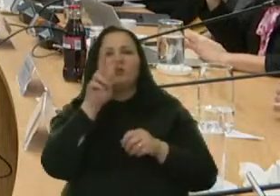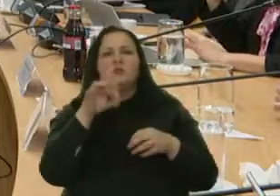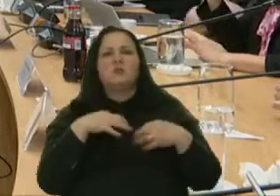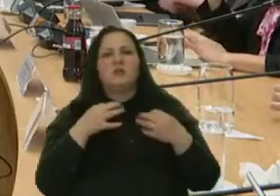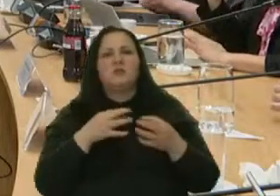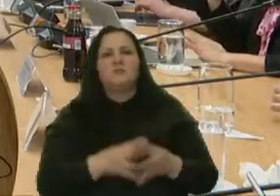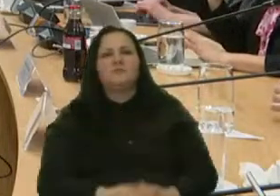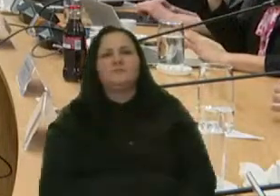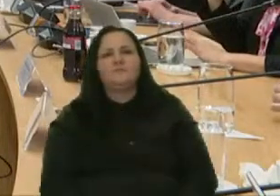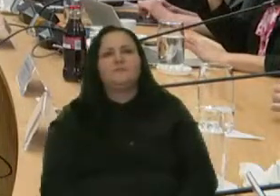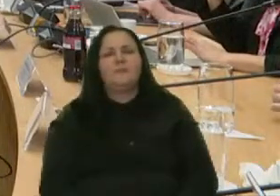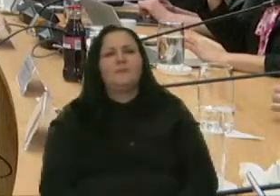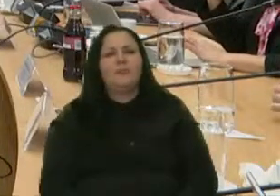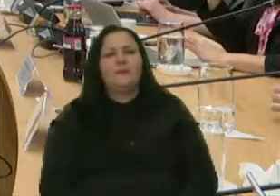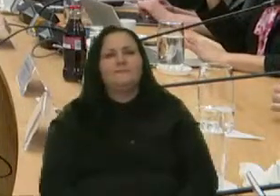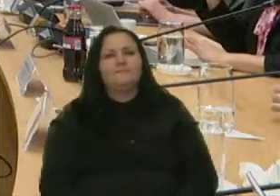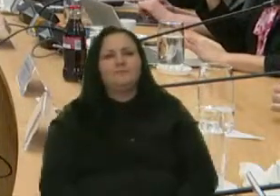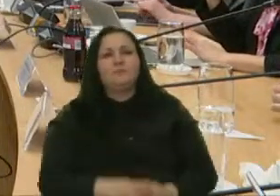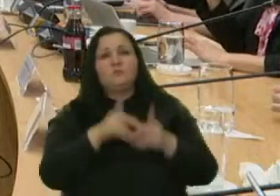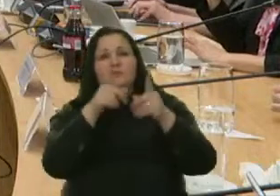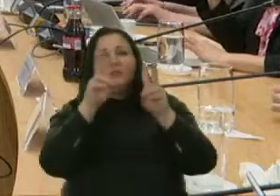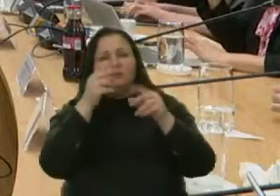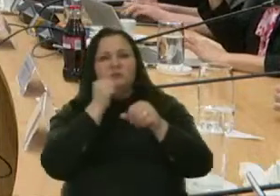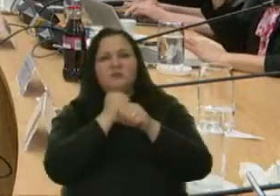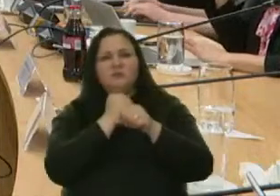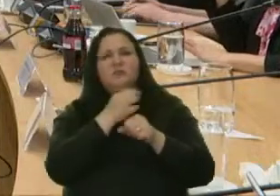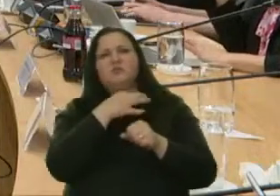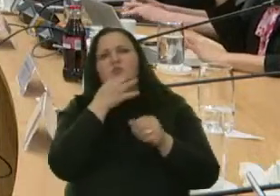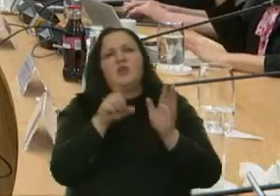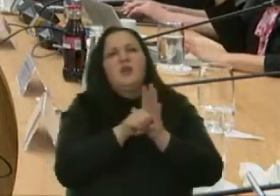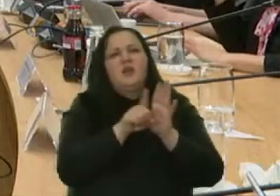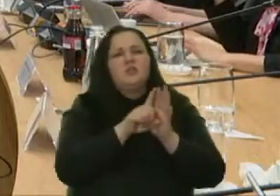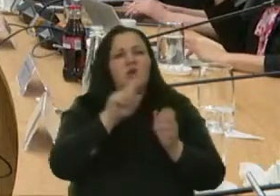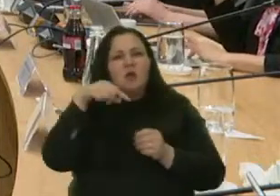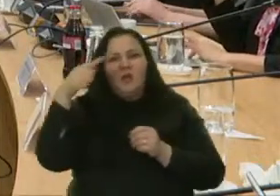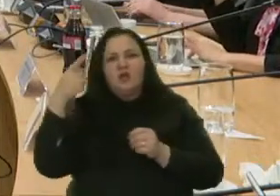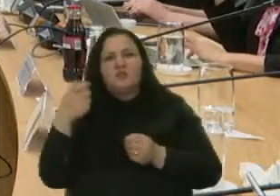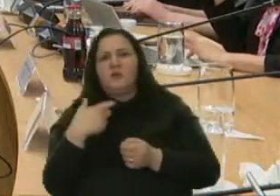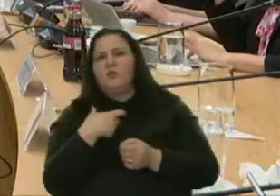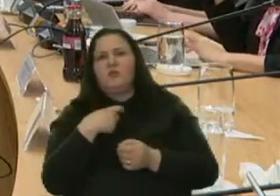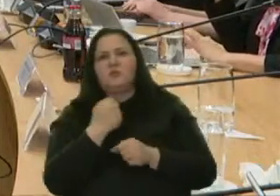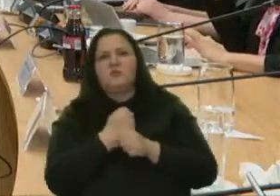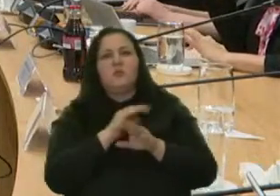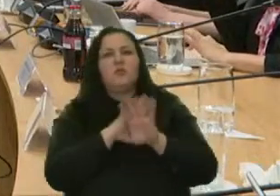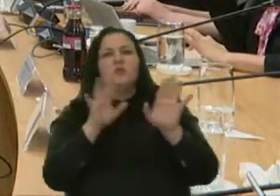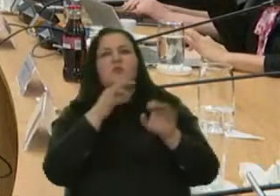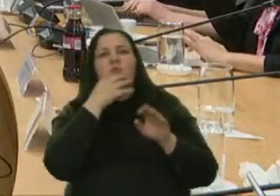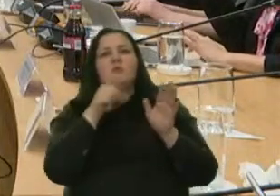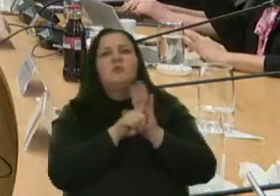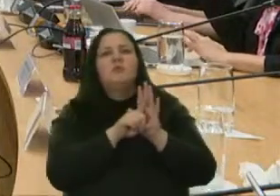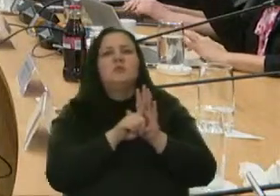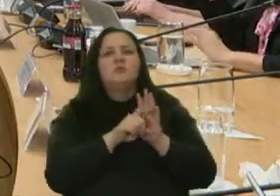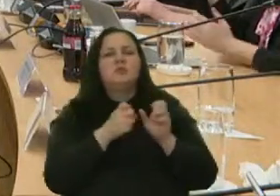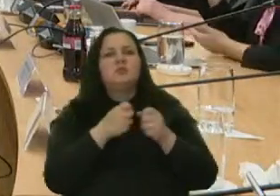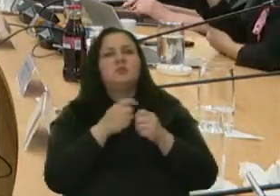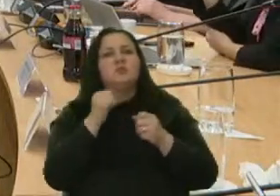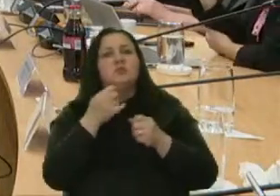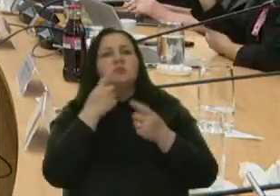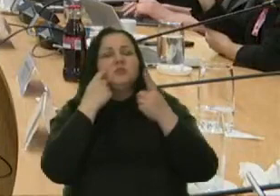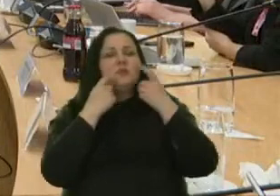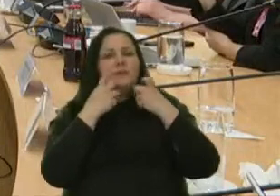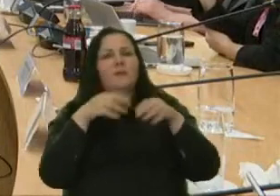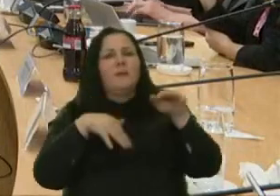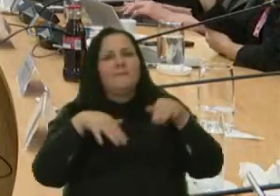mulțumesc voi trebuie să faceți ce spune legea că c ca nu puteți să faceți altceva decât ce vă spune legea și restul să încercăm la ministere prin